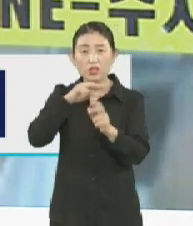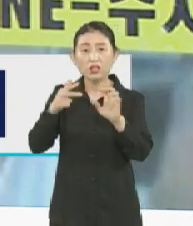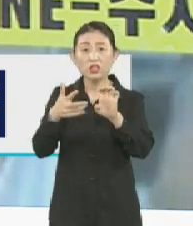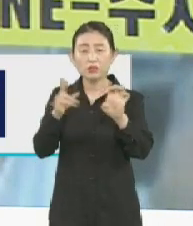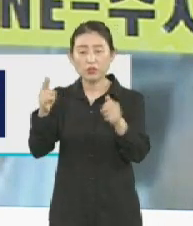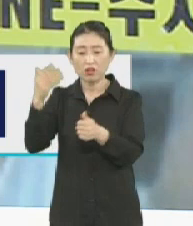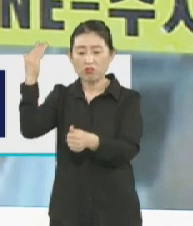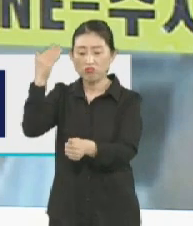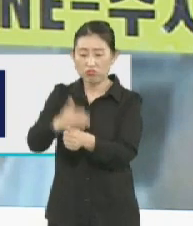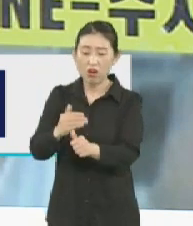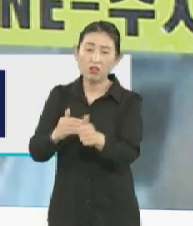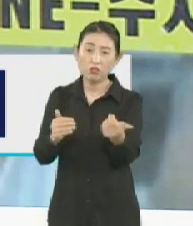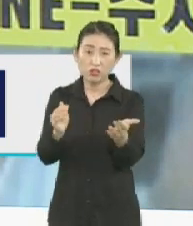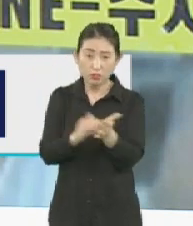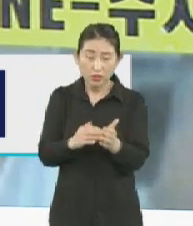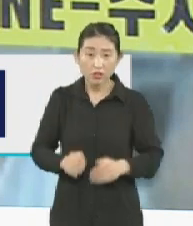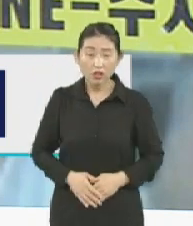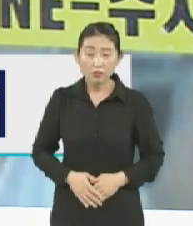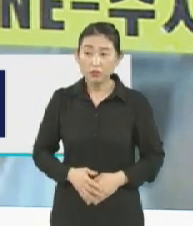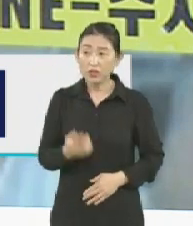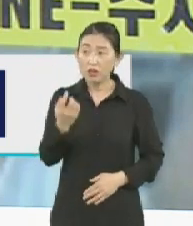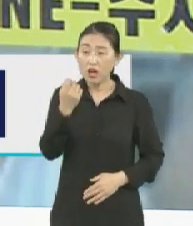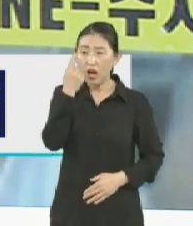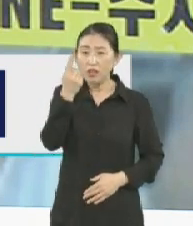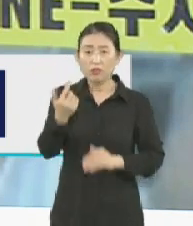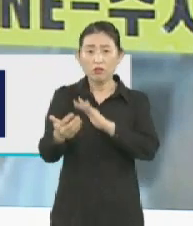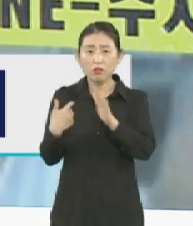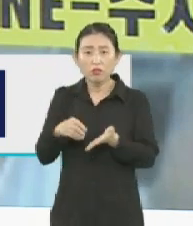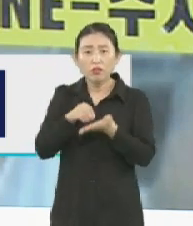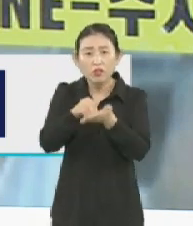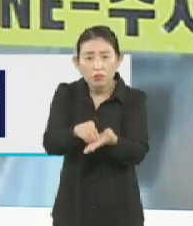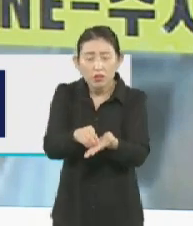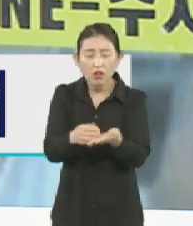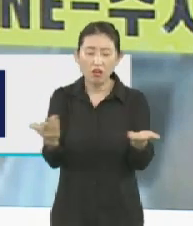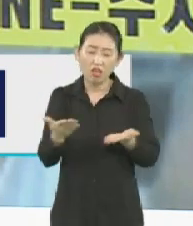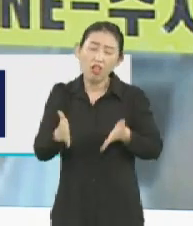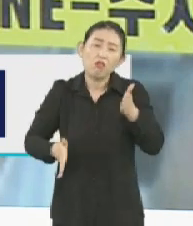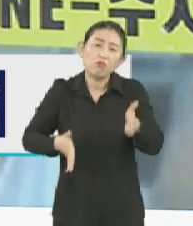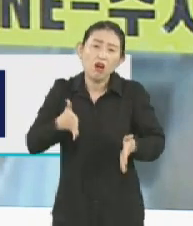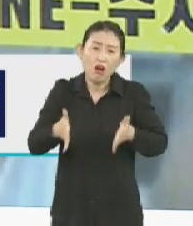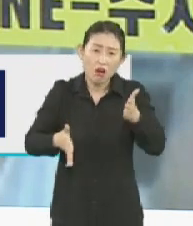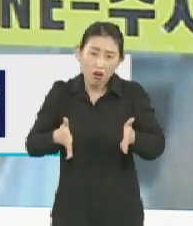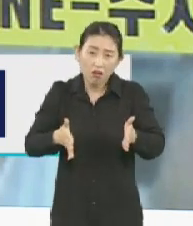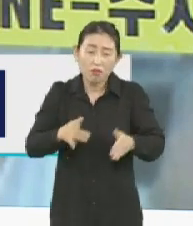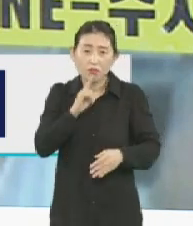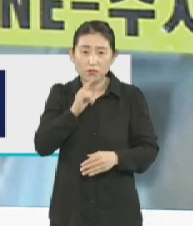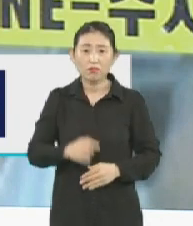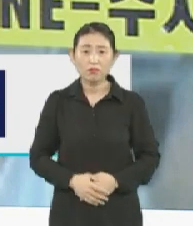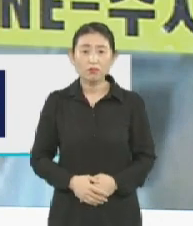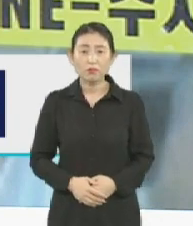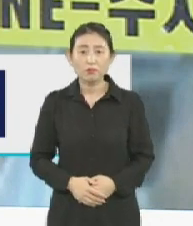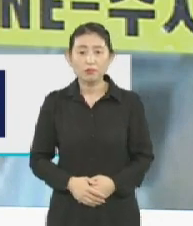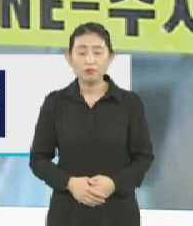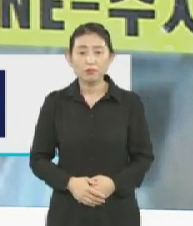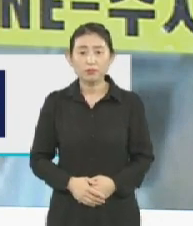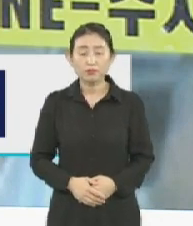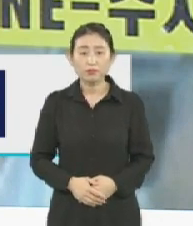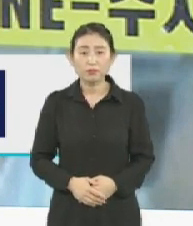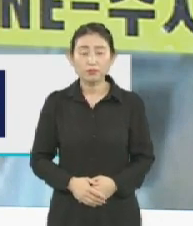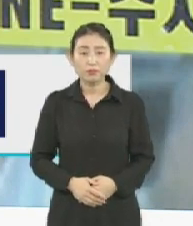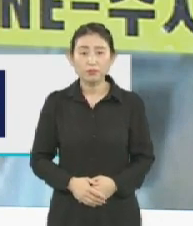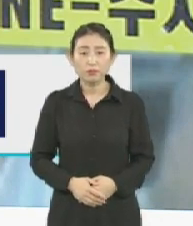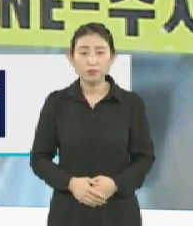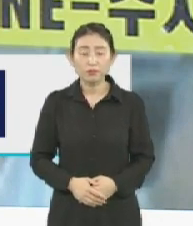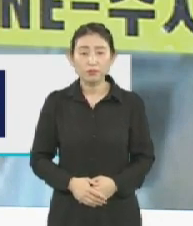숨졌는데 피해자는 작업에 투입된 지 한 달밖에 안 된 미숙련자로 막을 수 있었던 사고였다는 점에서 더욱 안타깝게 하고